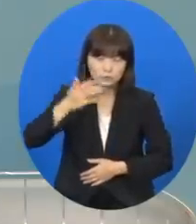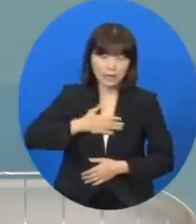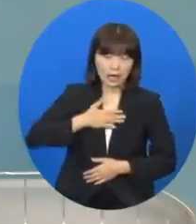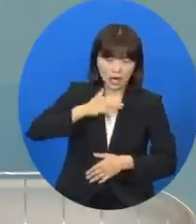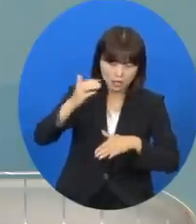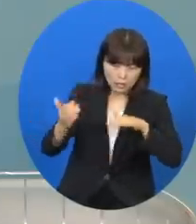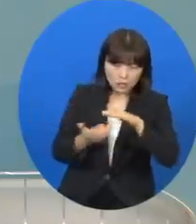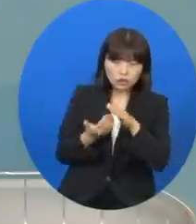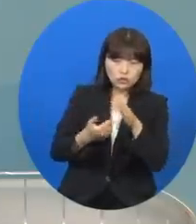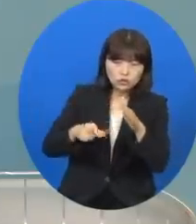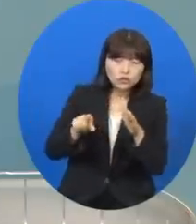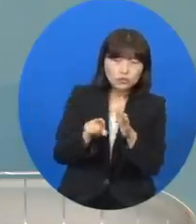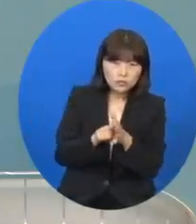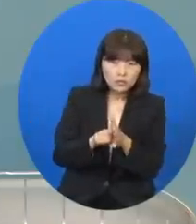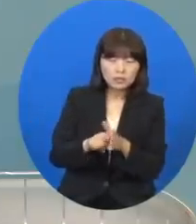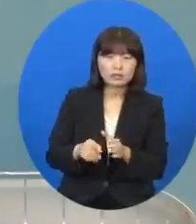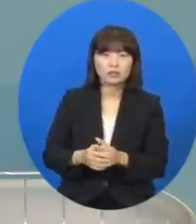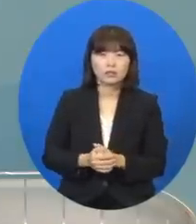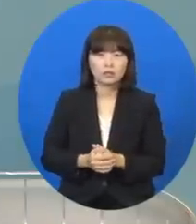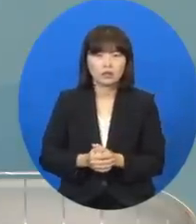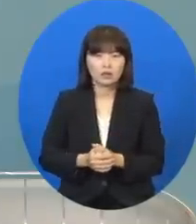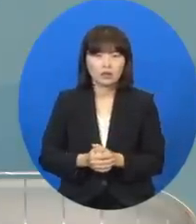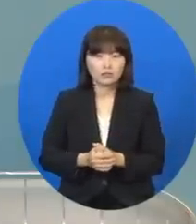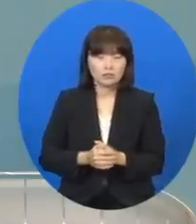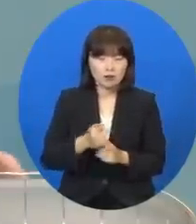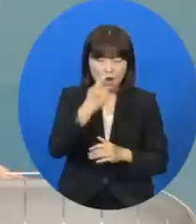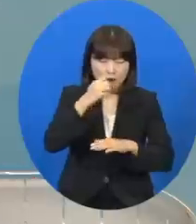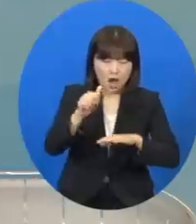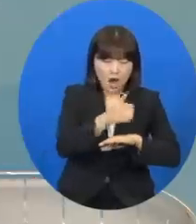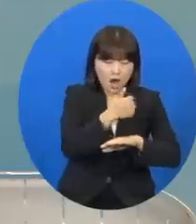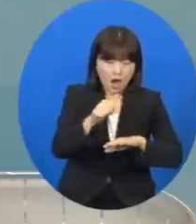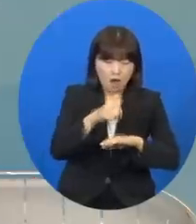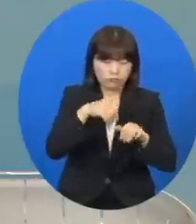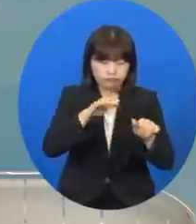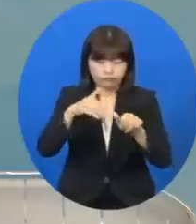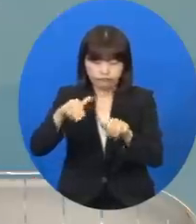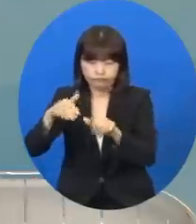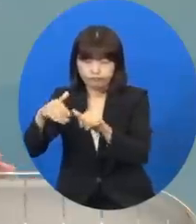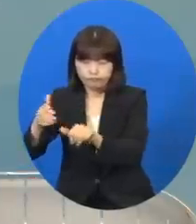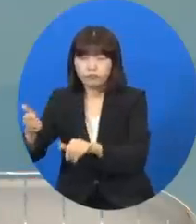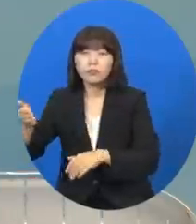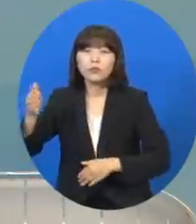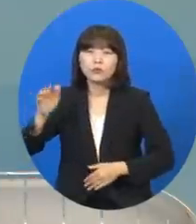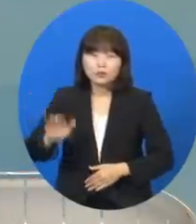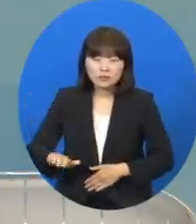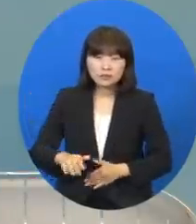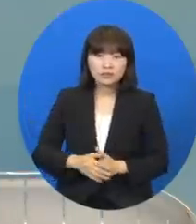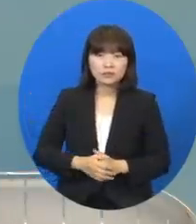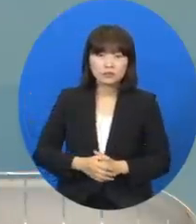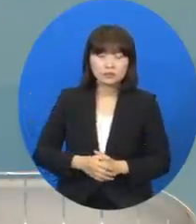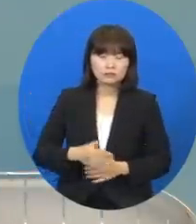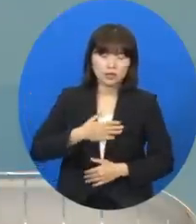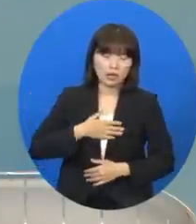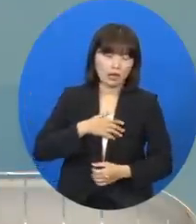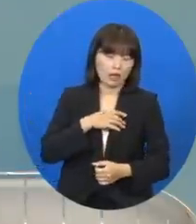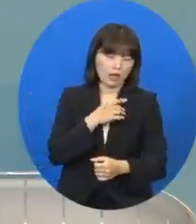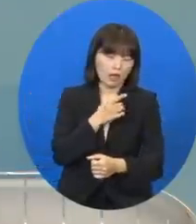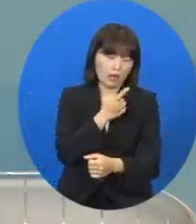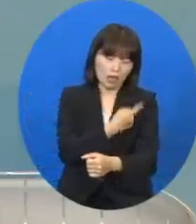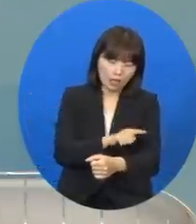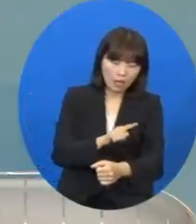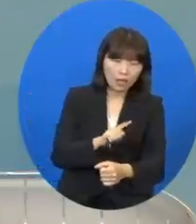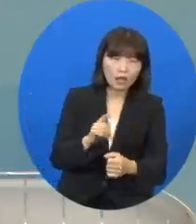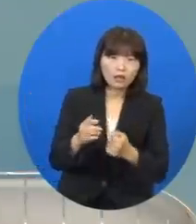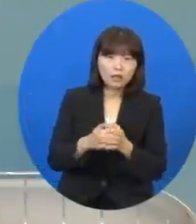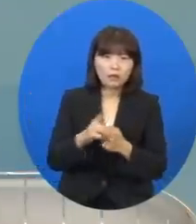뭐 미술학원, 피아노학원, 뭐 안 가본 데 없는 학원 다 보냈는데 자기가 실력이 안 되니까 뭐